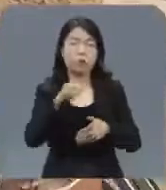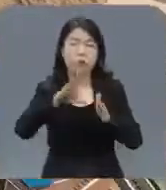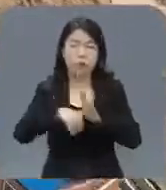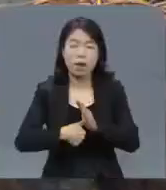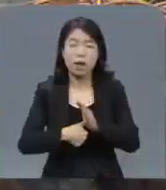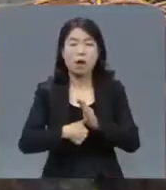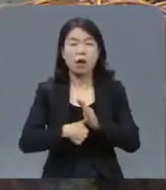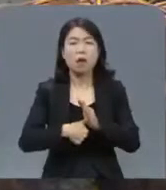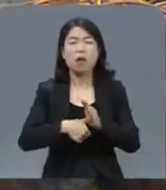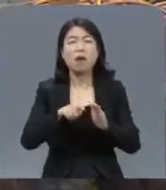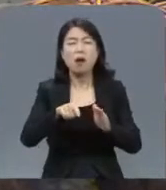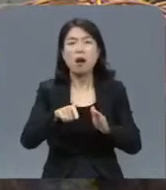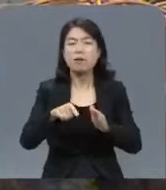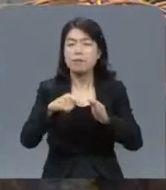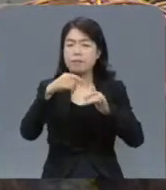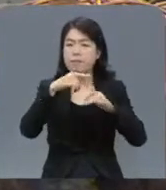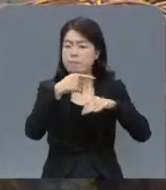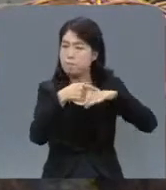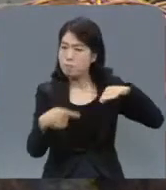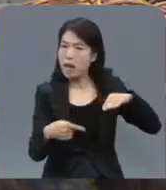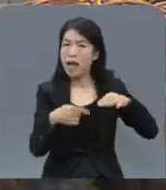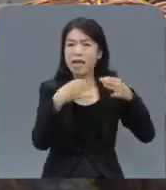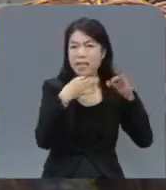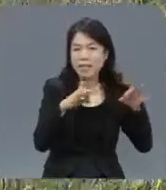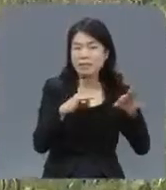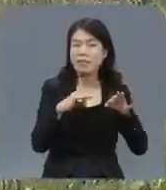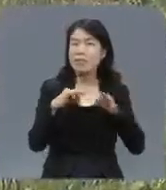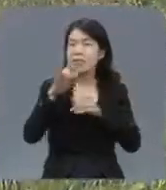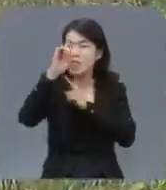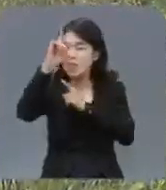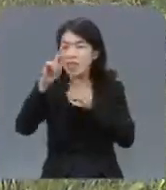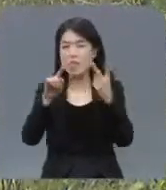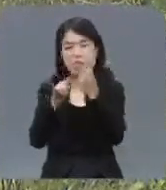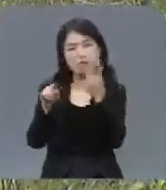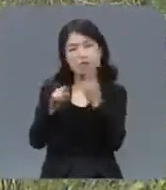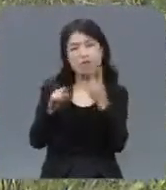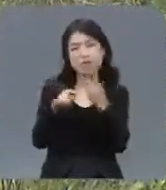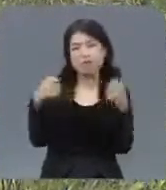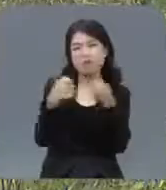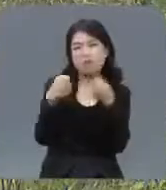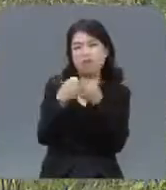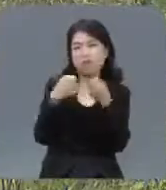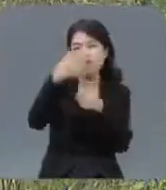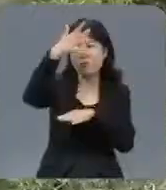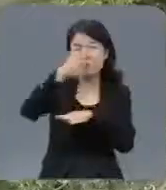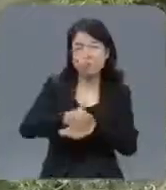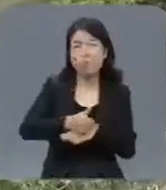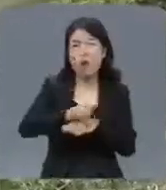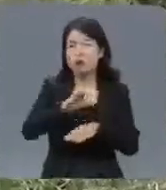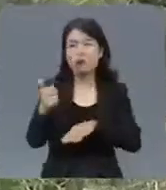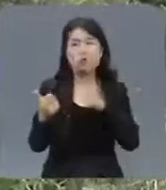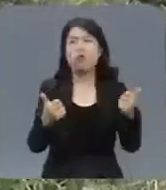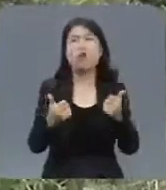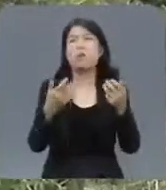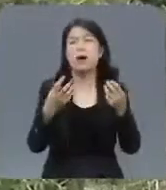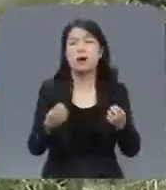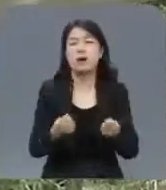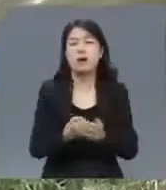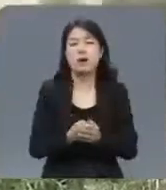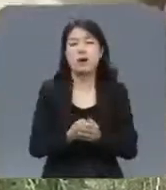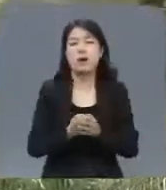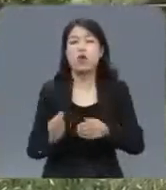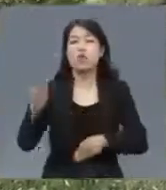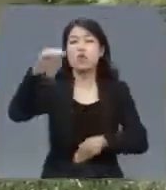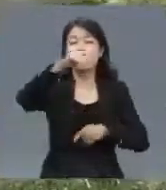주요 가문이 어떤 김씨와 이씨 두 집안의 갈등이 죽음에 까지 이르렀습니다 검 당에서 오게 노 희 로 올라가서